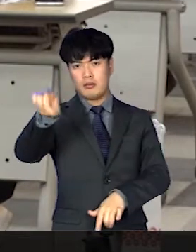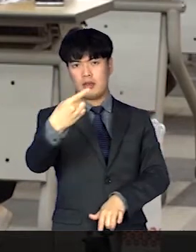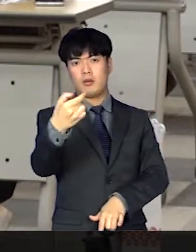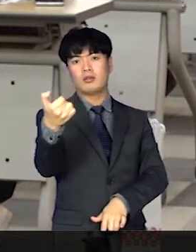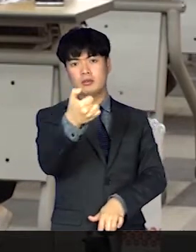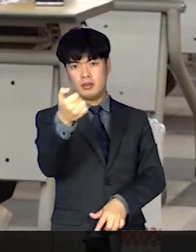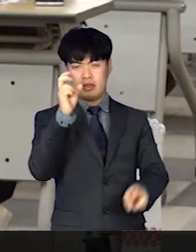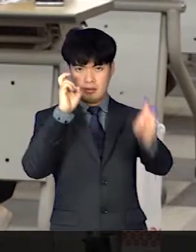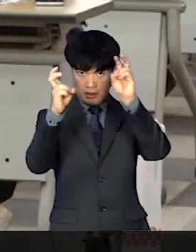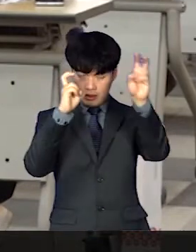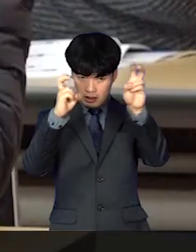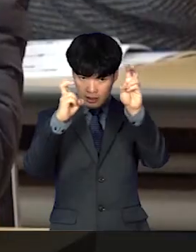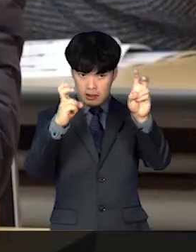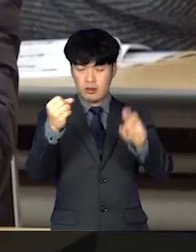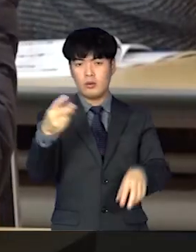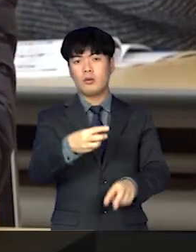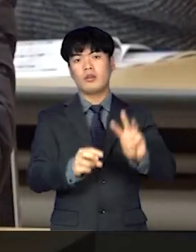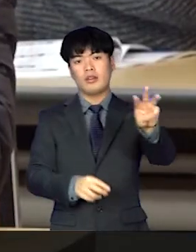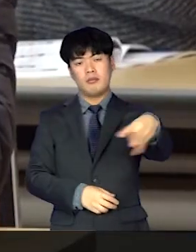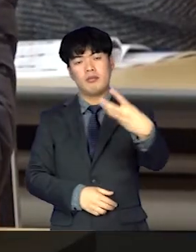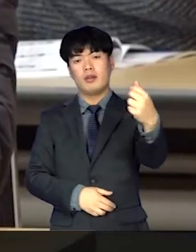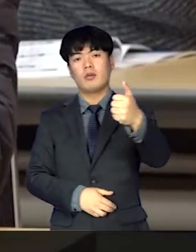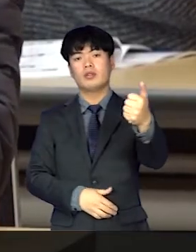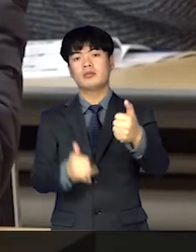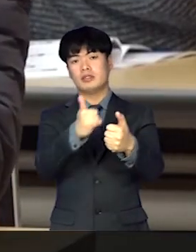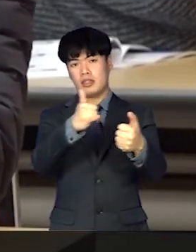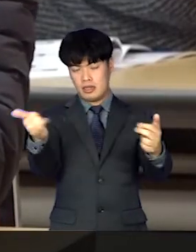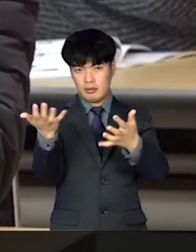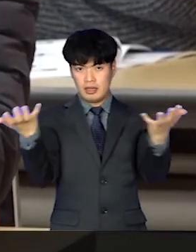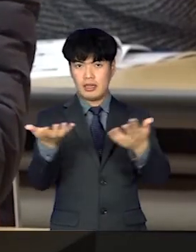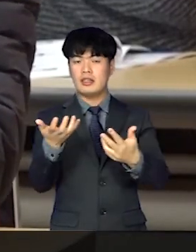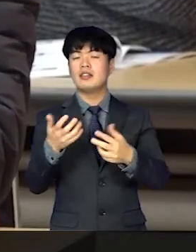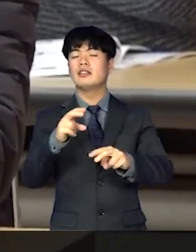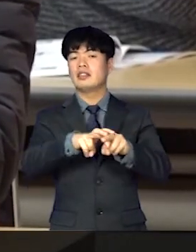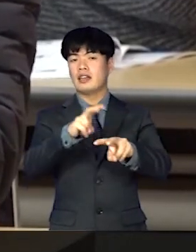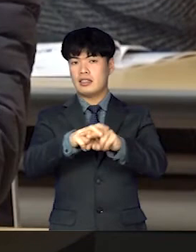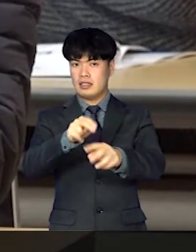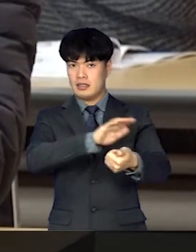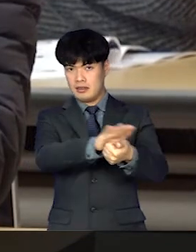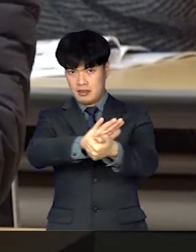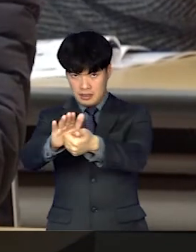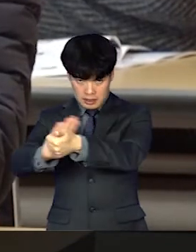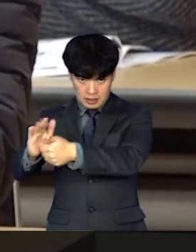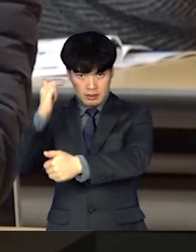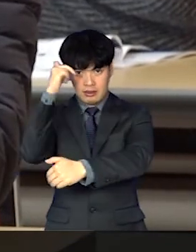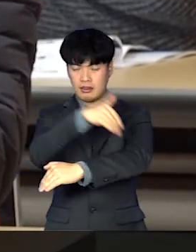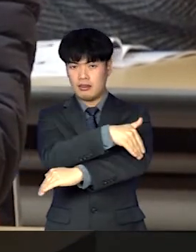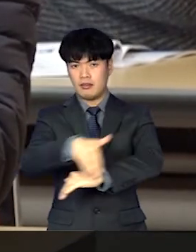사업 대상 기업을 선정해 350여 명의 청년에게 일자리를 제공할 계획입니다.